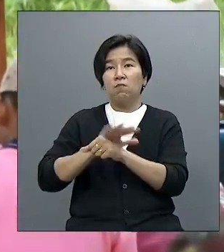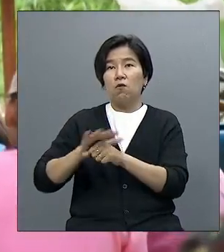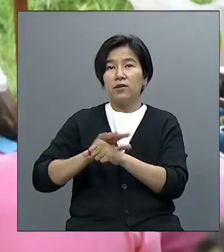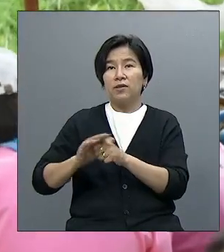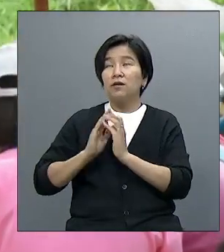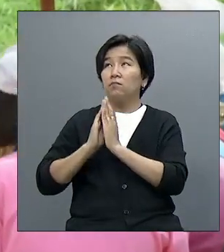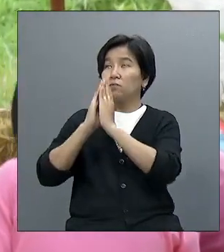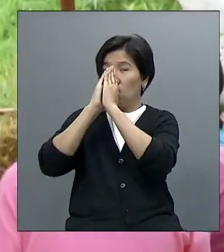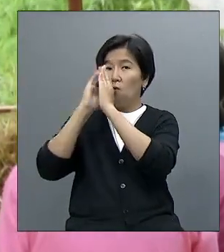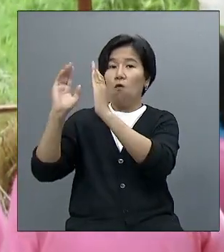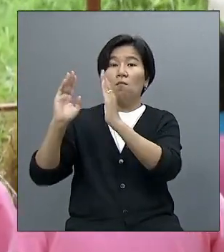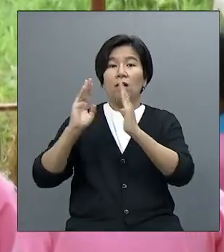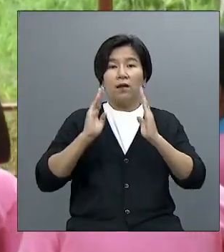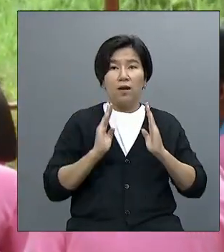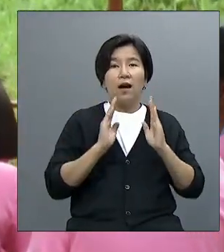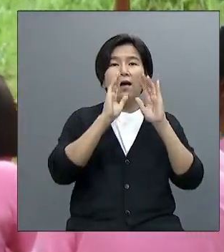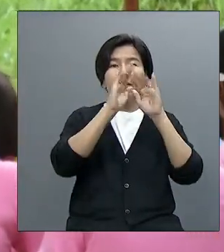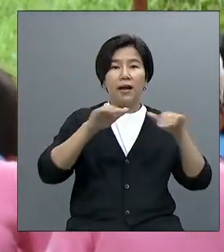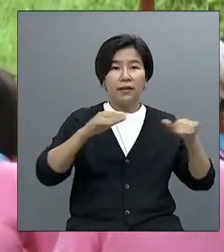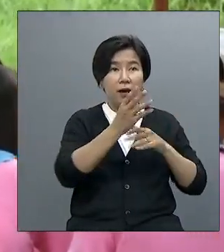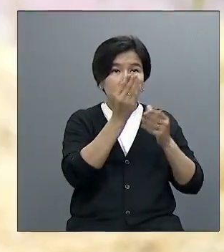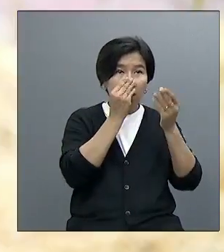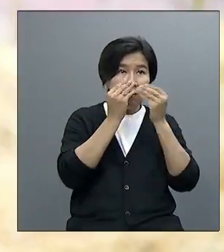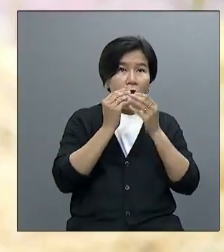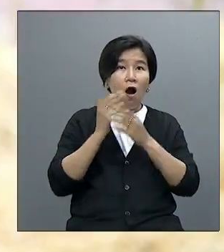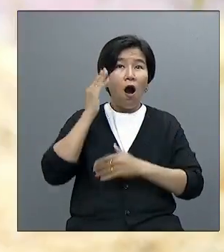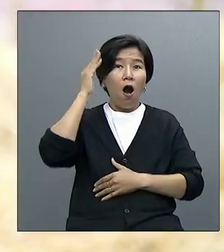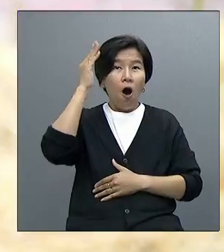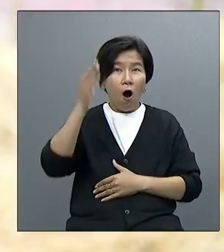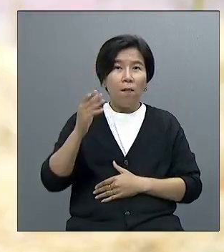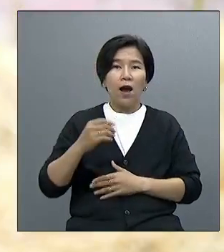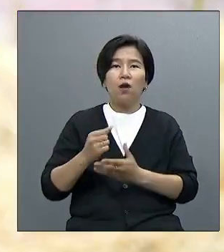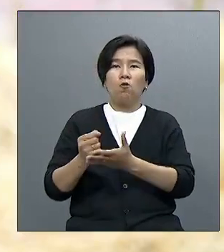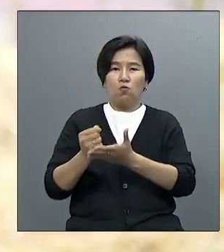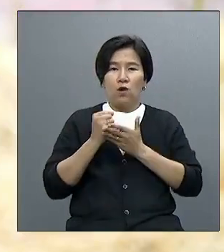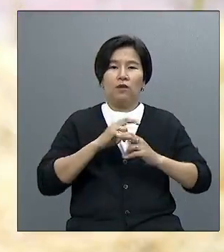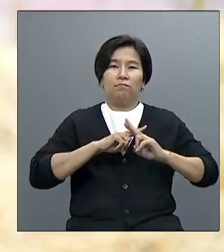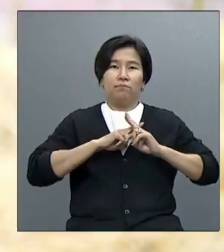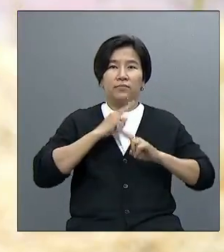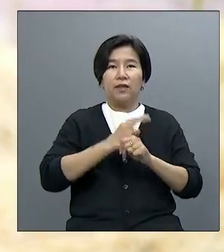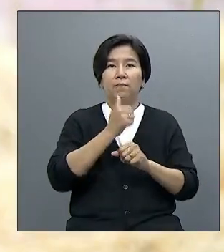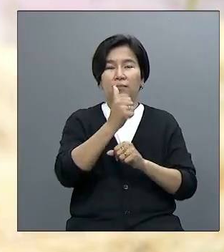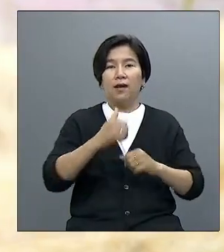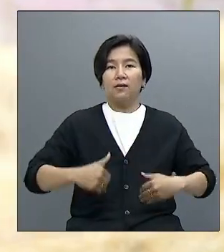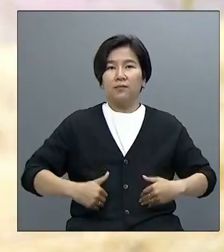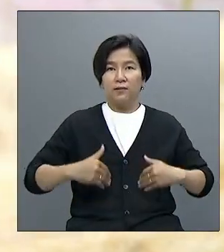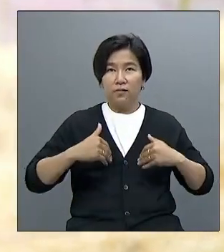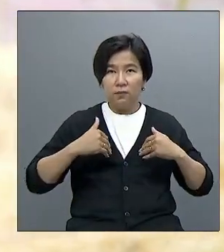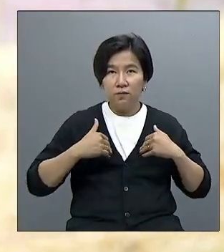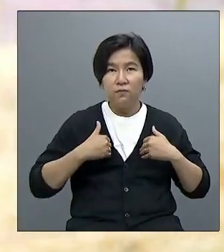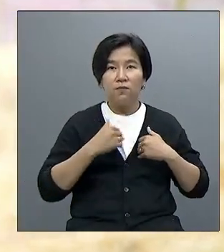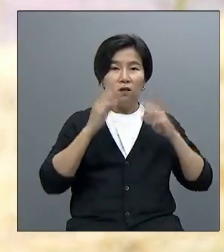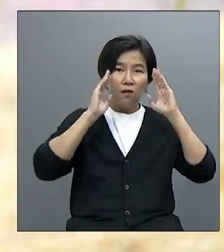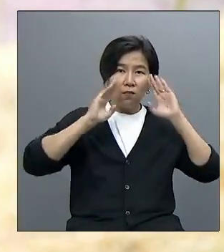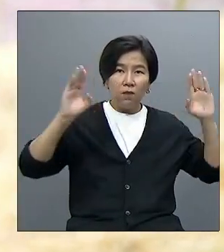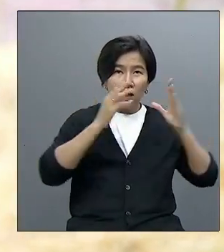ายเด็กสามารถที่จะนำความรู้นี้ไปพึ่งพาตนเองได ้เด็กๆทุกคนนะคะได้ใช้ในการดำเนินชีวิตได้เรียนรู้การ